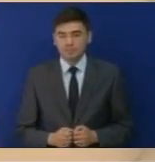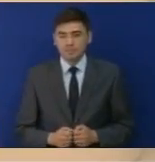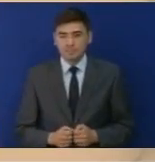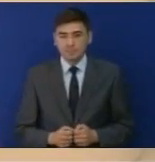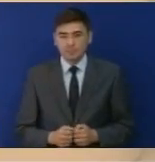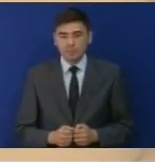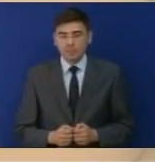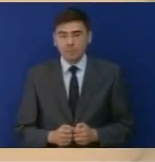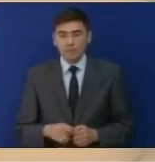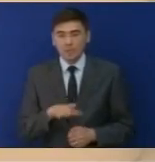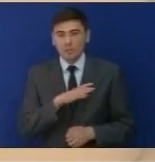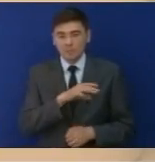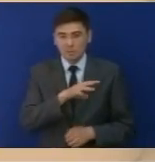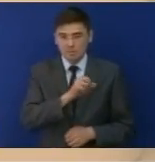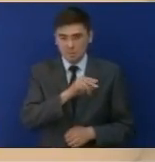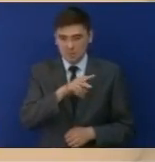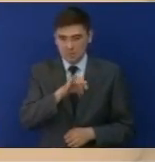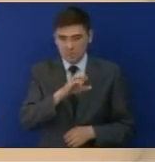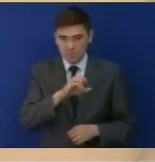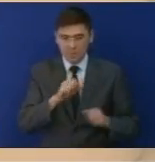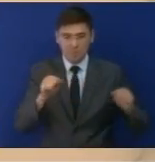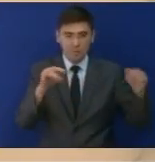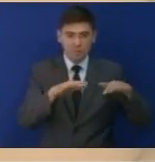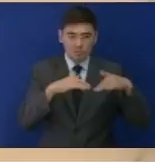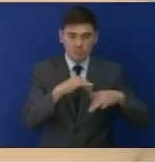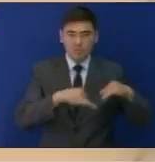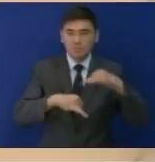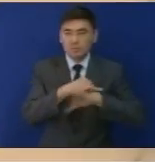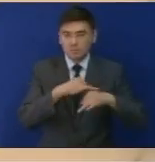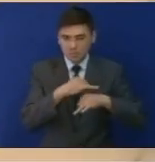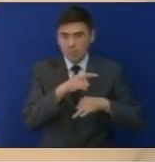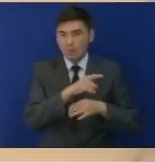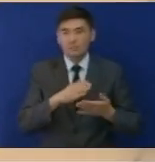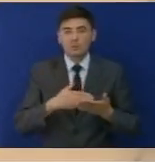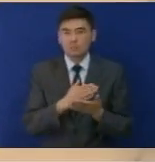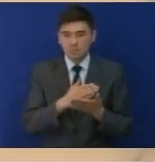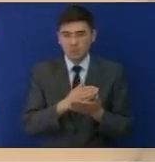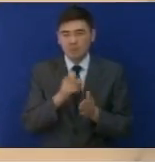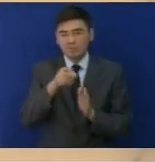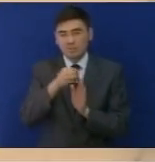На завершающем пленарном заседании Мажилиса депутаты одобрили поправку в республиканский бюджет на